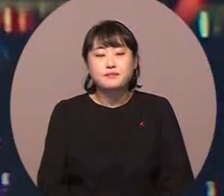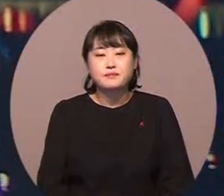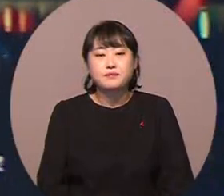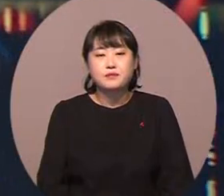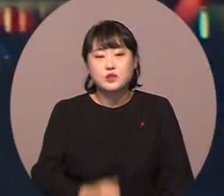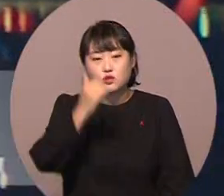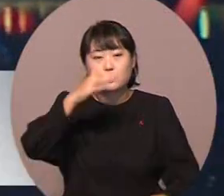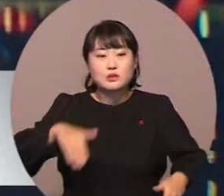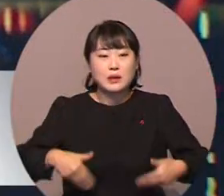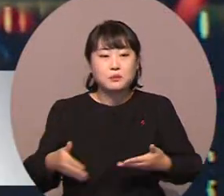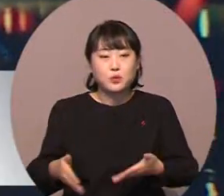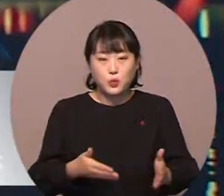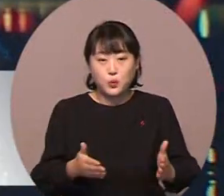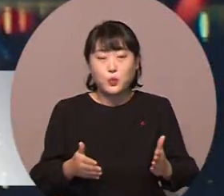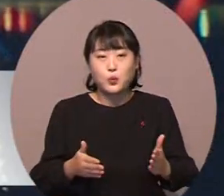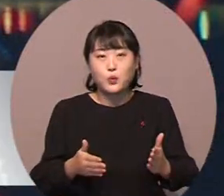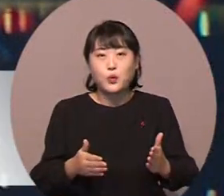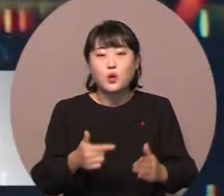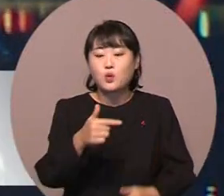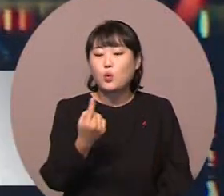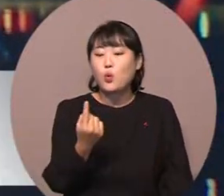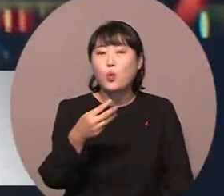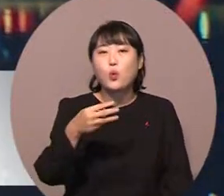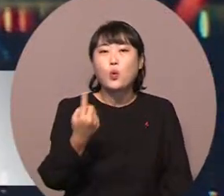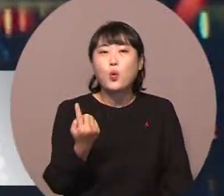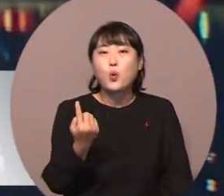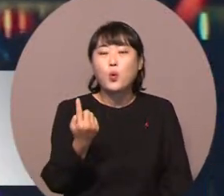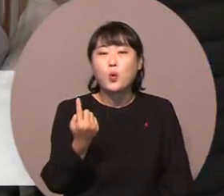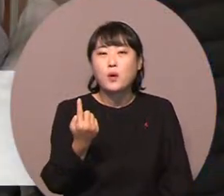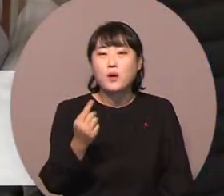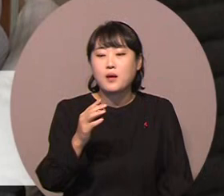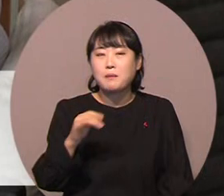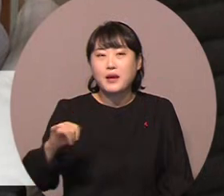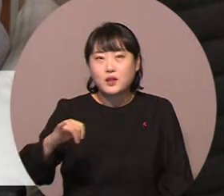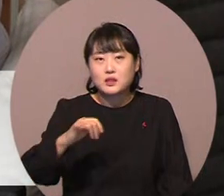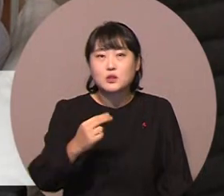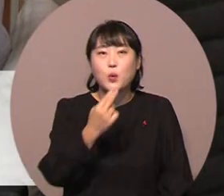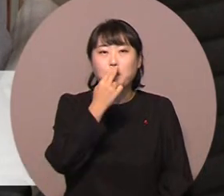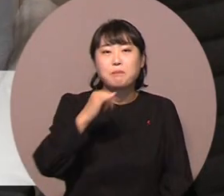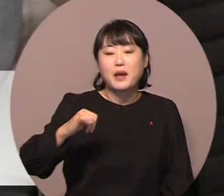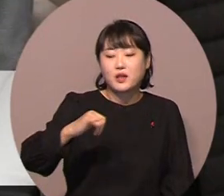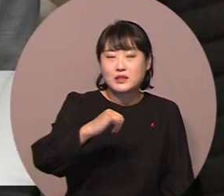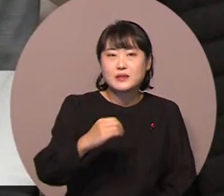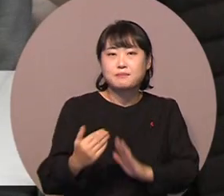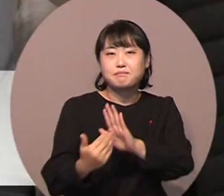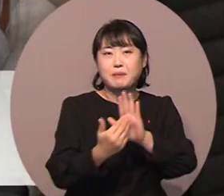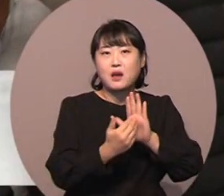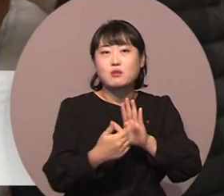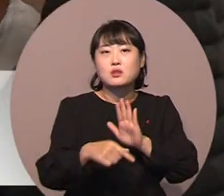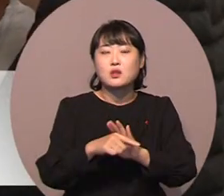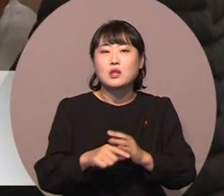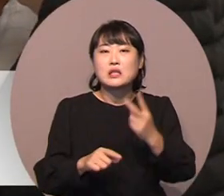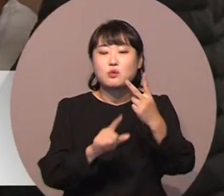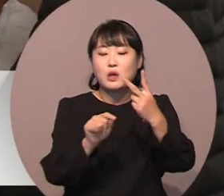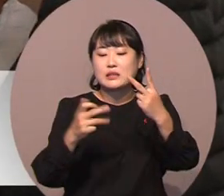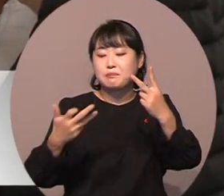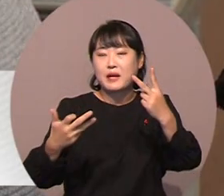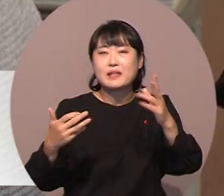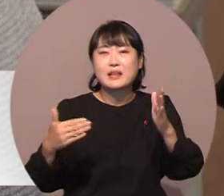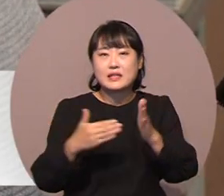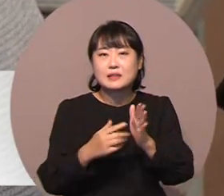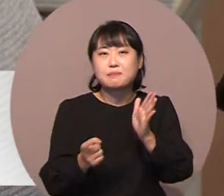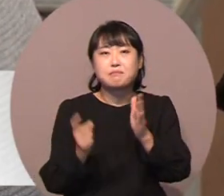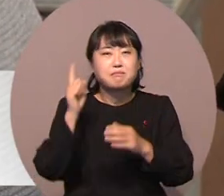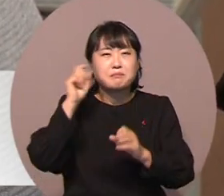충남도가 설 연휴를 앞두고 노로 바이러스와 호흡기 바이러스 감염 예방을 위해 다음 달 18일까지 비상 방역